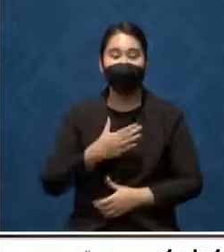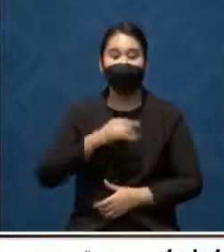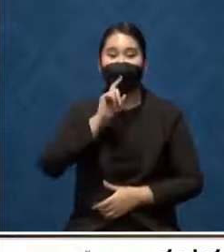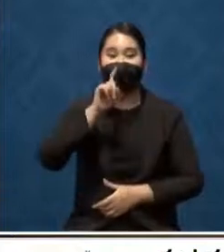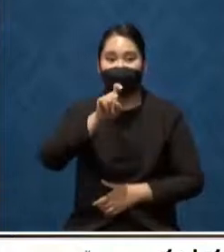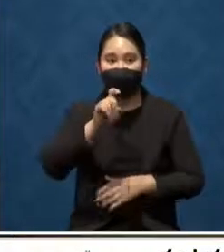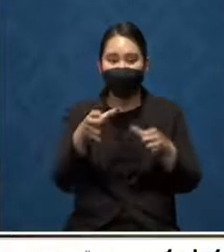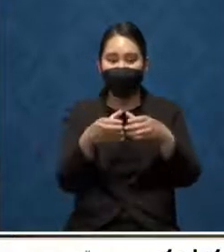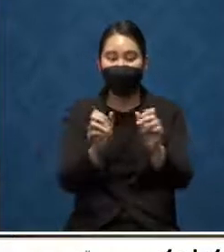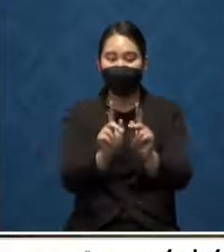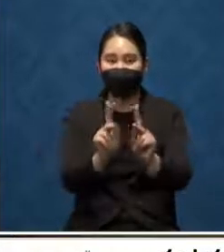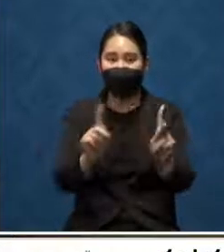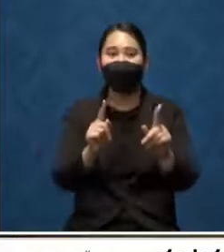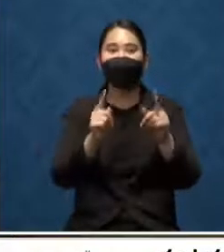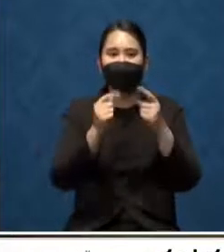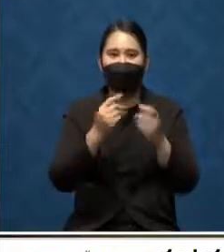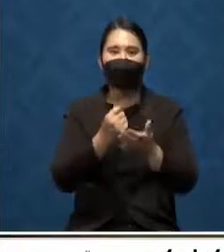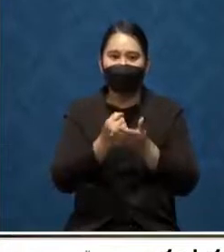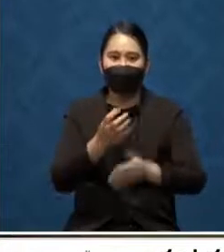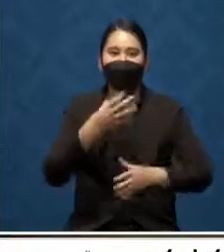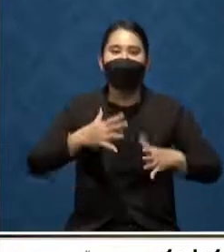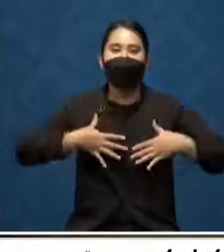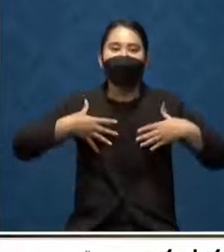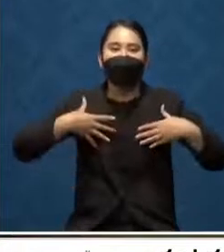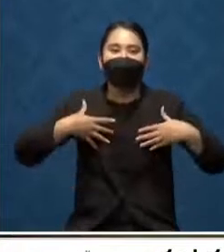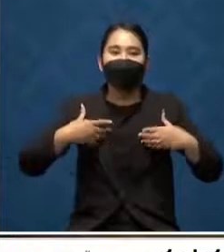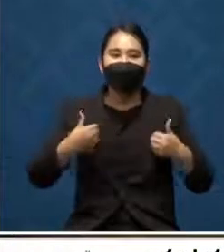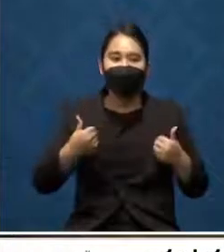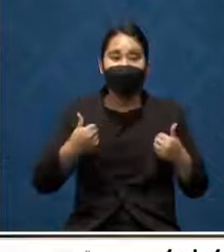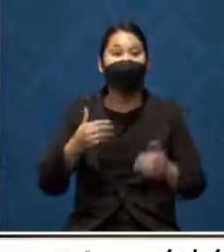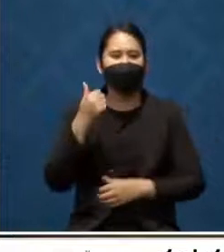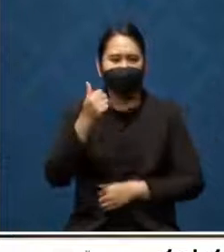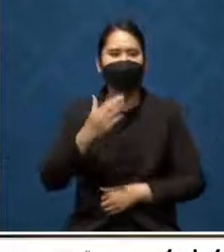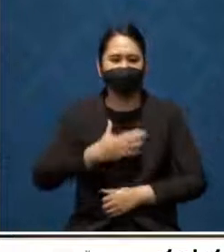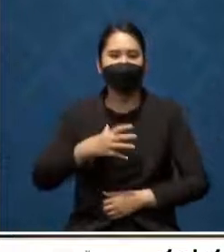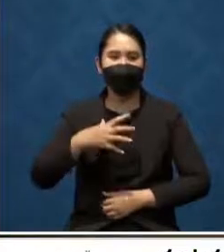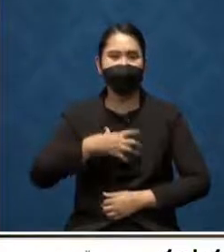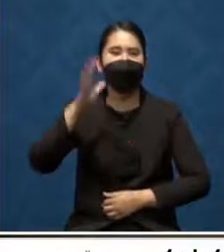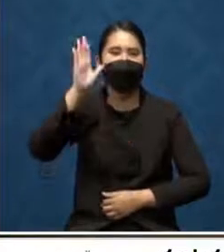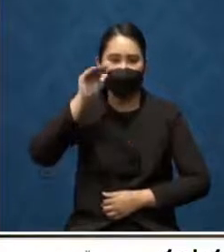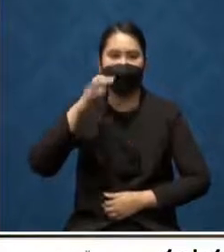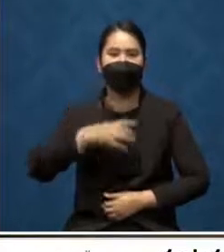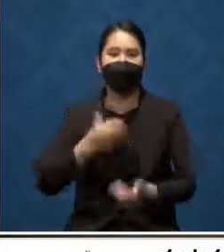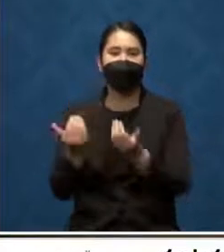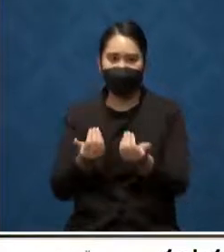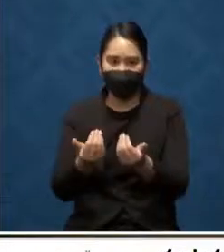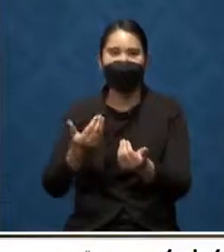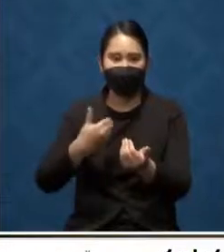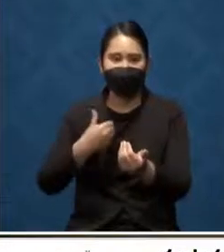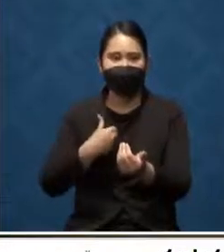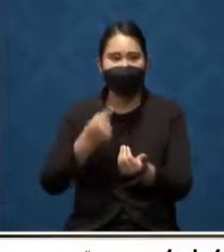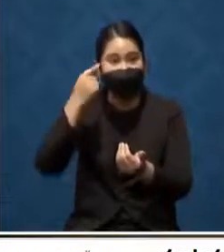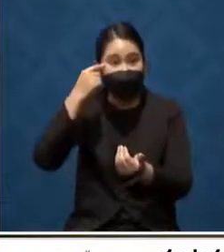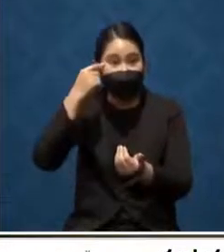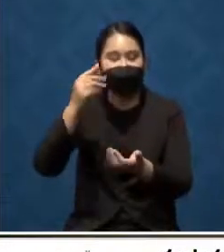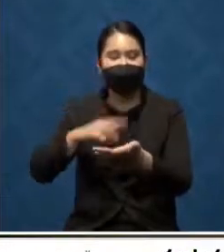การให้ตอบแล้วก็ยกภูเขาⅠอกจากอกผม นะครัคนที่อยากจะเป็นพ่อคนมีลูกที่ไดเรน